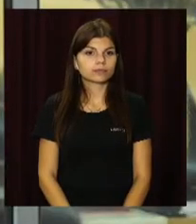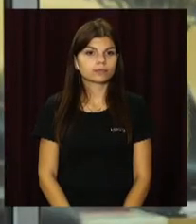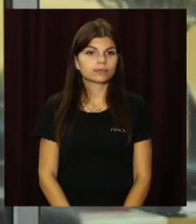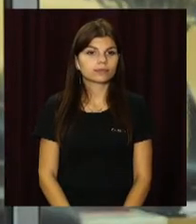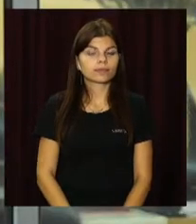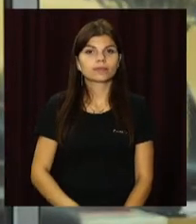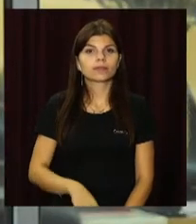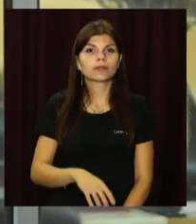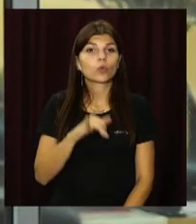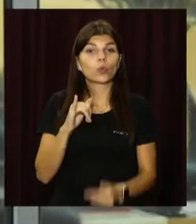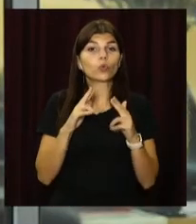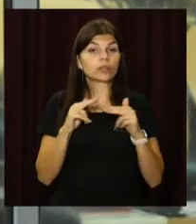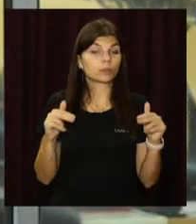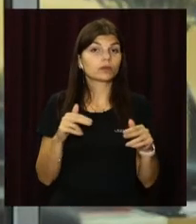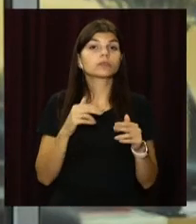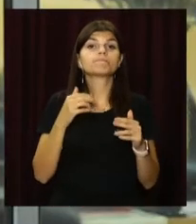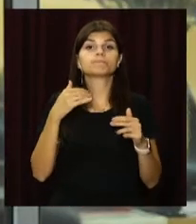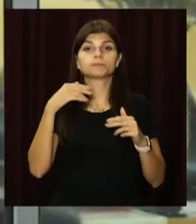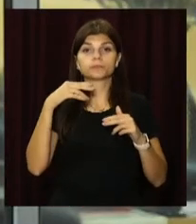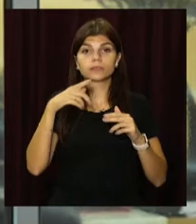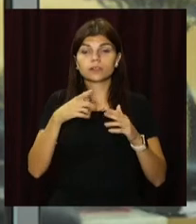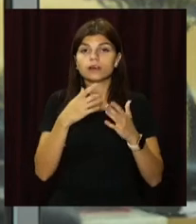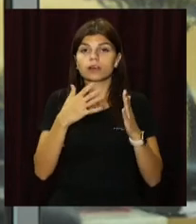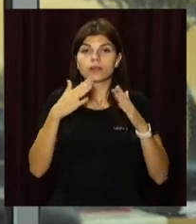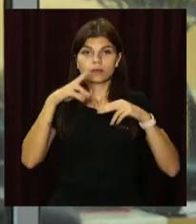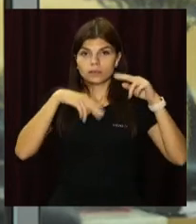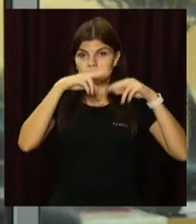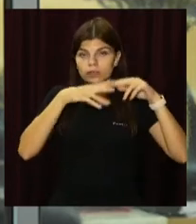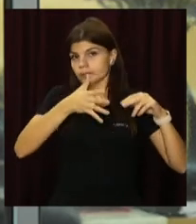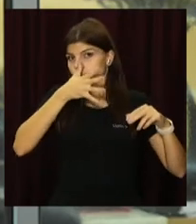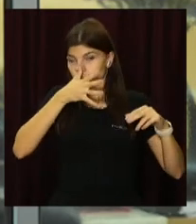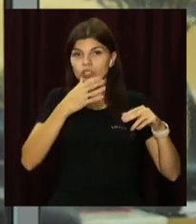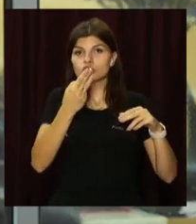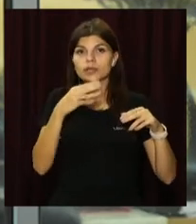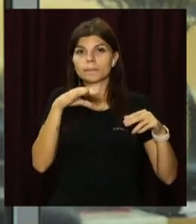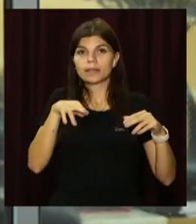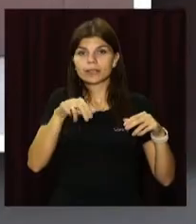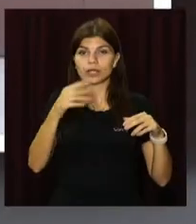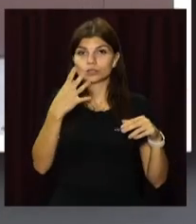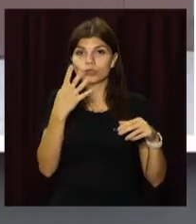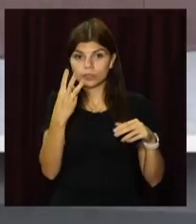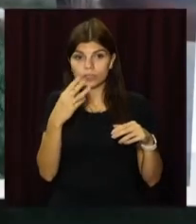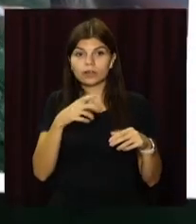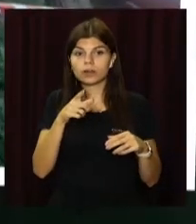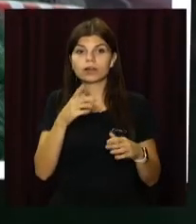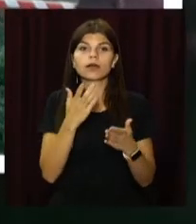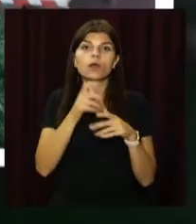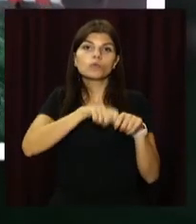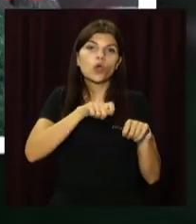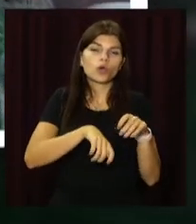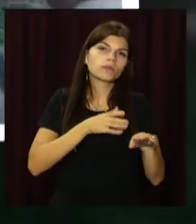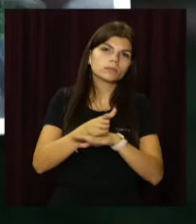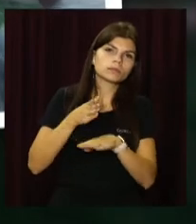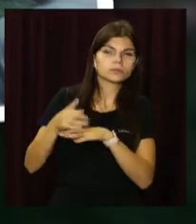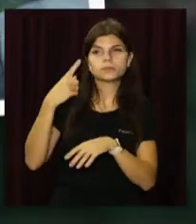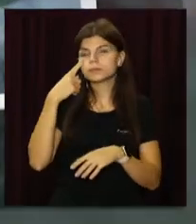Бій прибудовам. У Дніпрі триває демонтаж незаконних споруд. Зокрема, на вулиці Шмідта, 43, працівники інспекції з питань